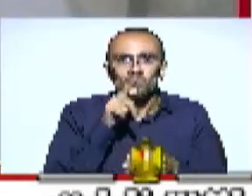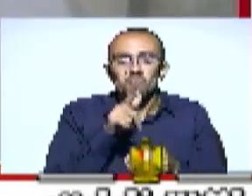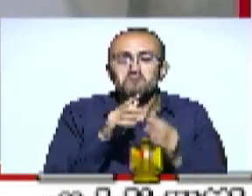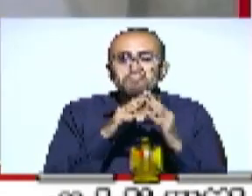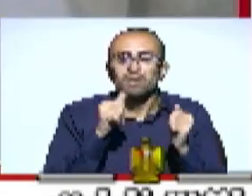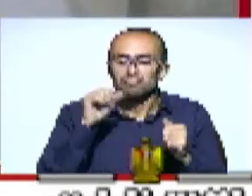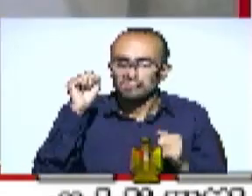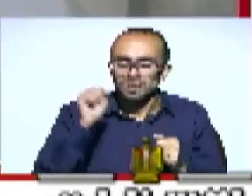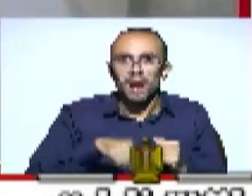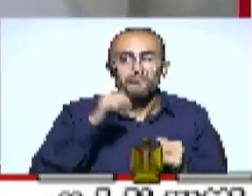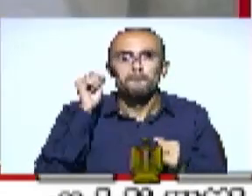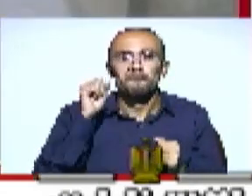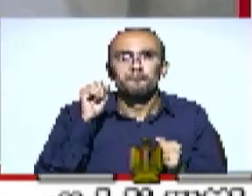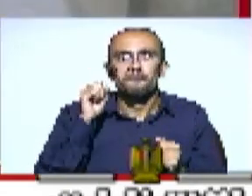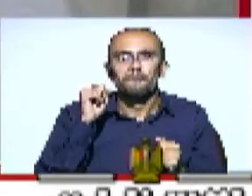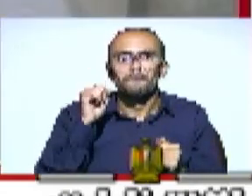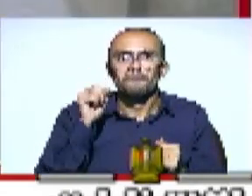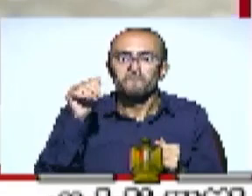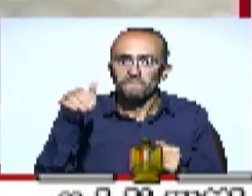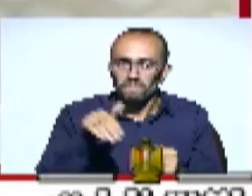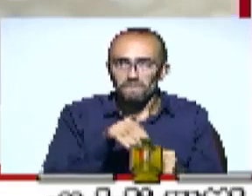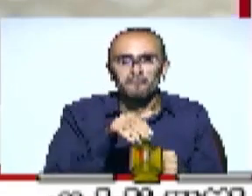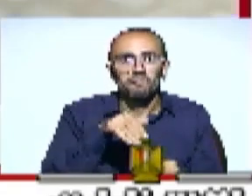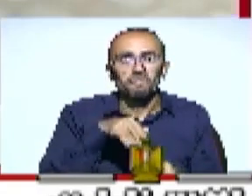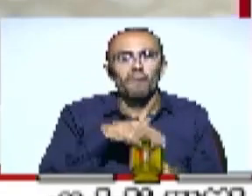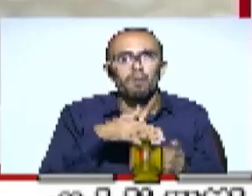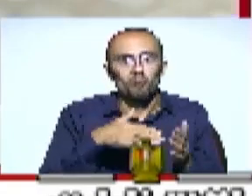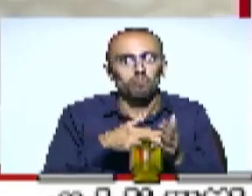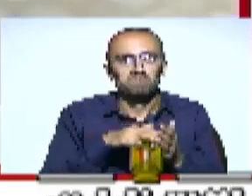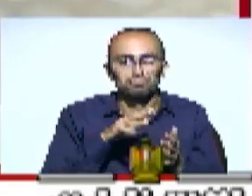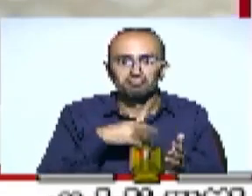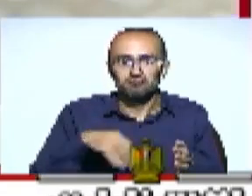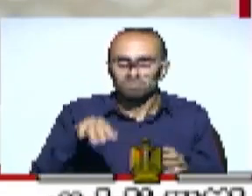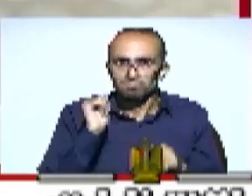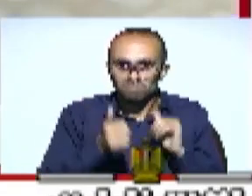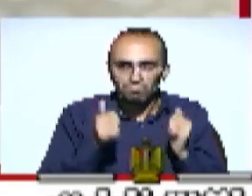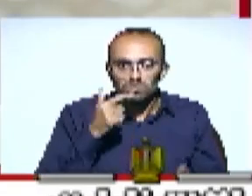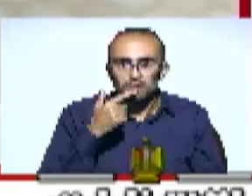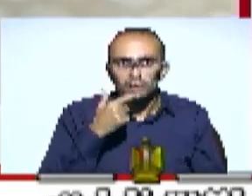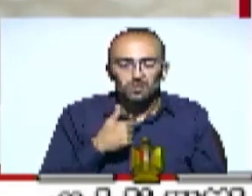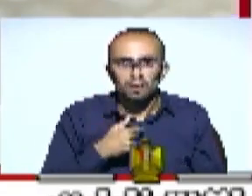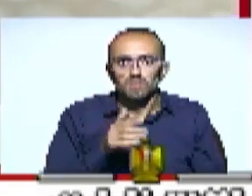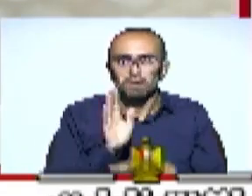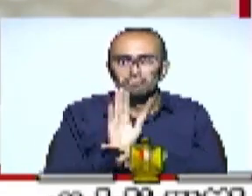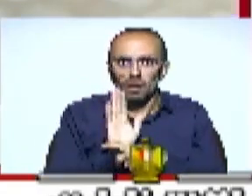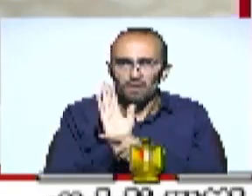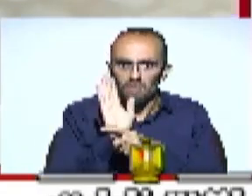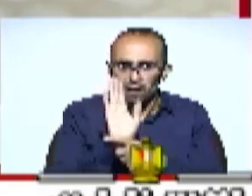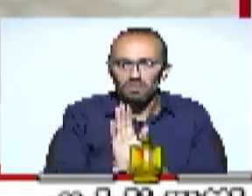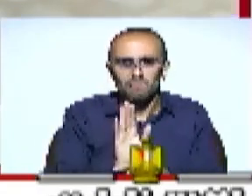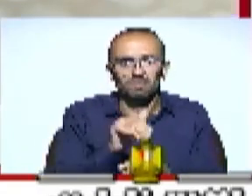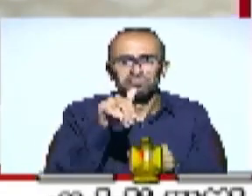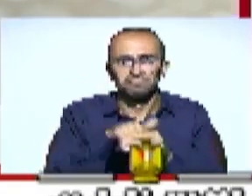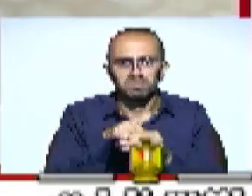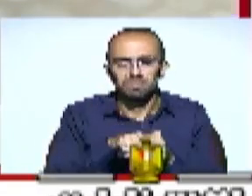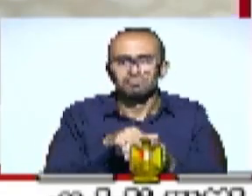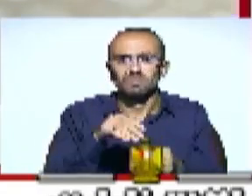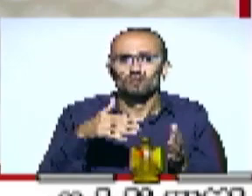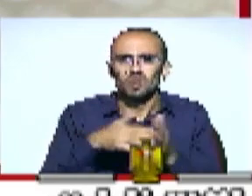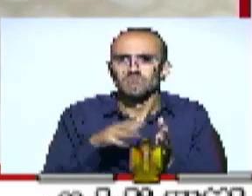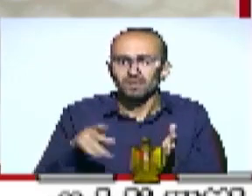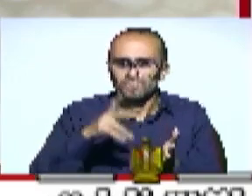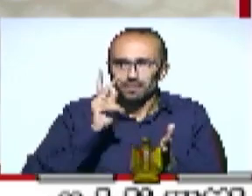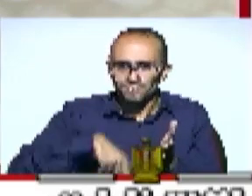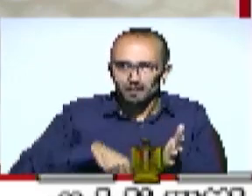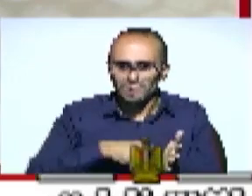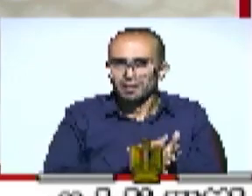تقول لبلدها نعم. نزل لها القاضي والموظفين بكل الحاجات بقى، بالبطاقة التصويتية، بالموظف